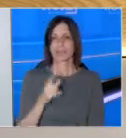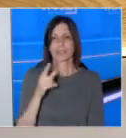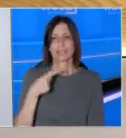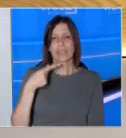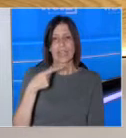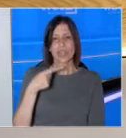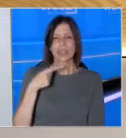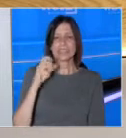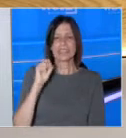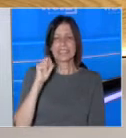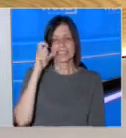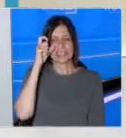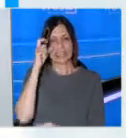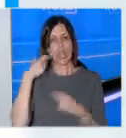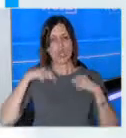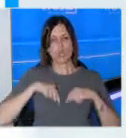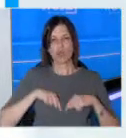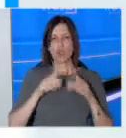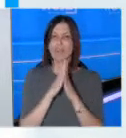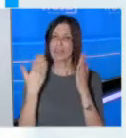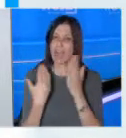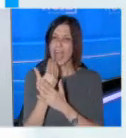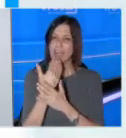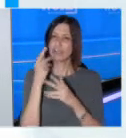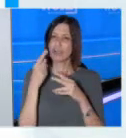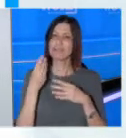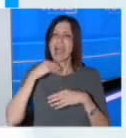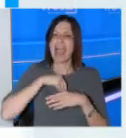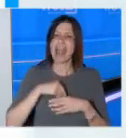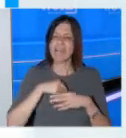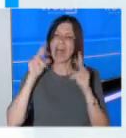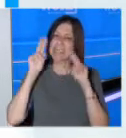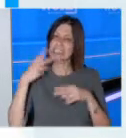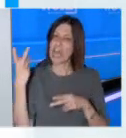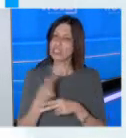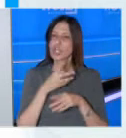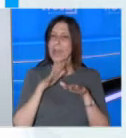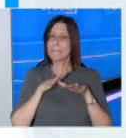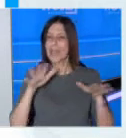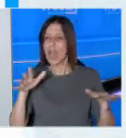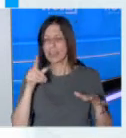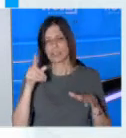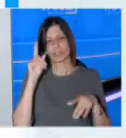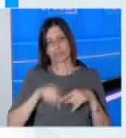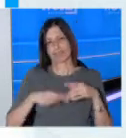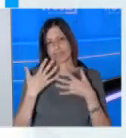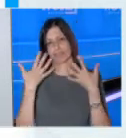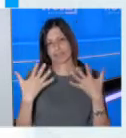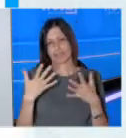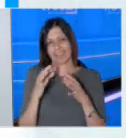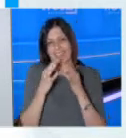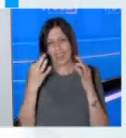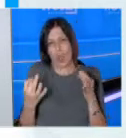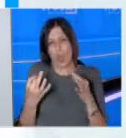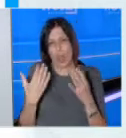חדשה, צייץ, אכלה וחזרה לשגרה בלוד, ובכלל השגיאה קשה. יתחול חשיבה